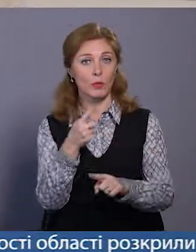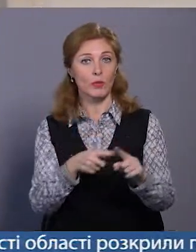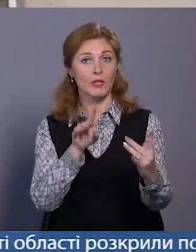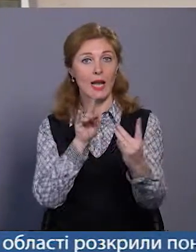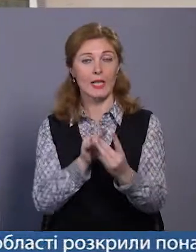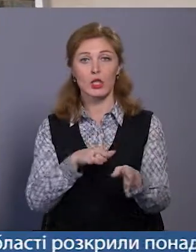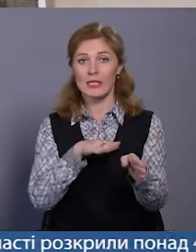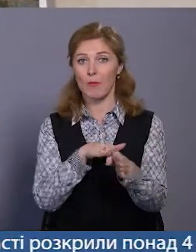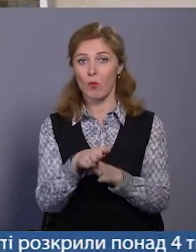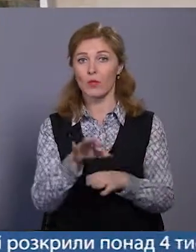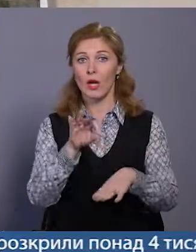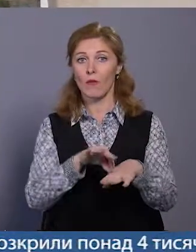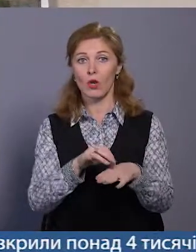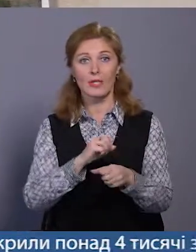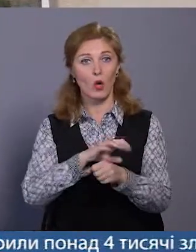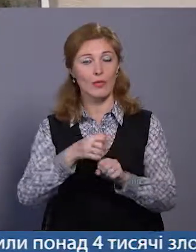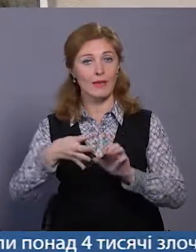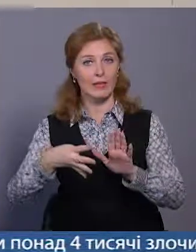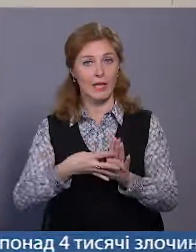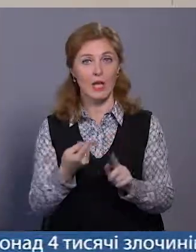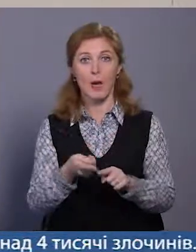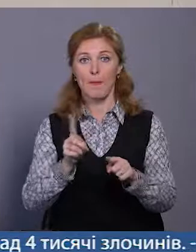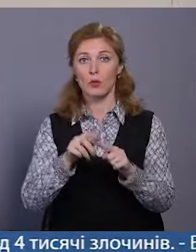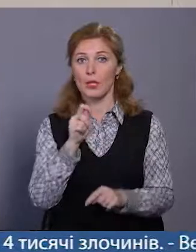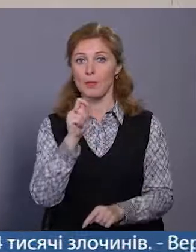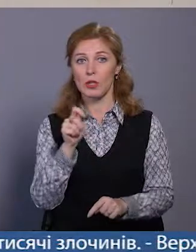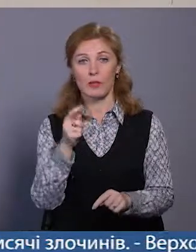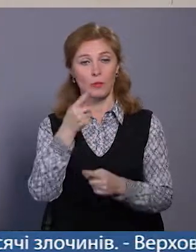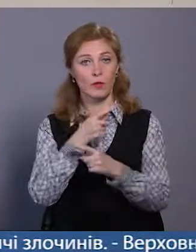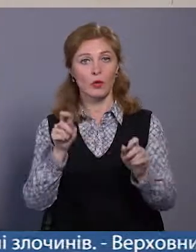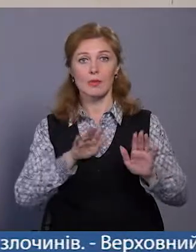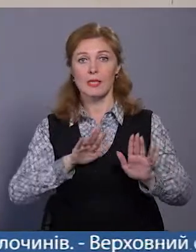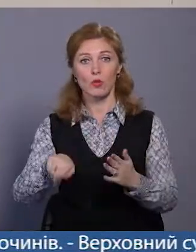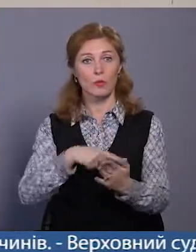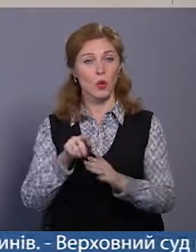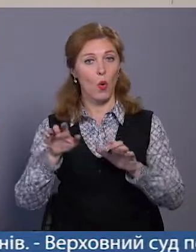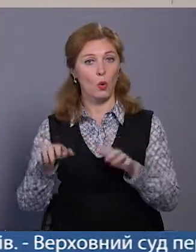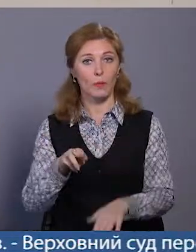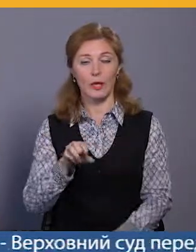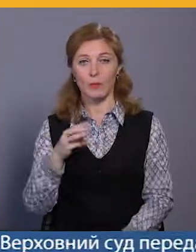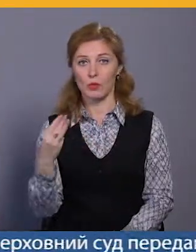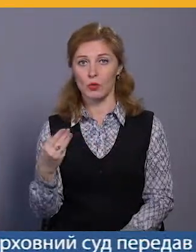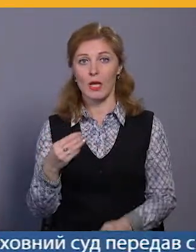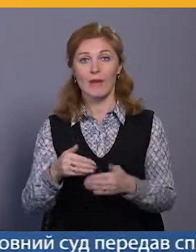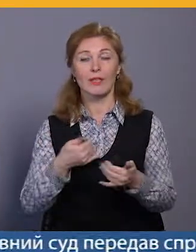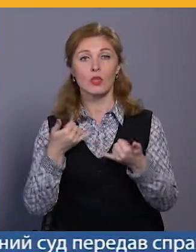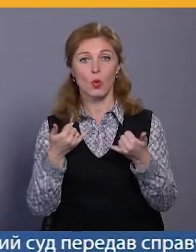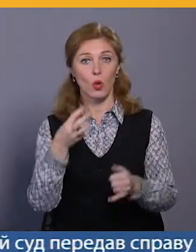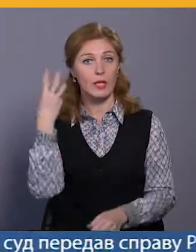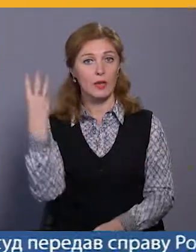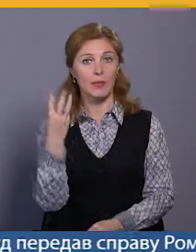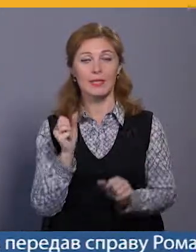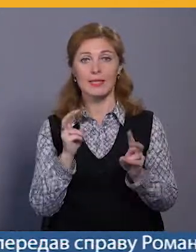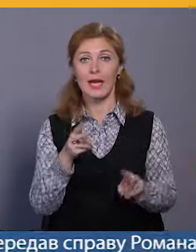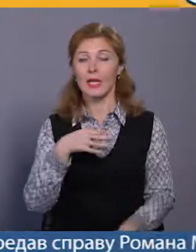ліжкомісць заповнені хворими на COVID-19. Про це під час брифінгу повідомив заступник міського голови Роман Примуш. Від сьогодні Хмельницький, як